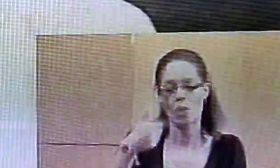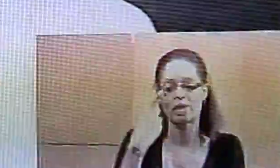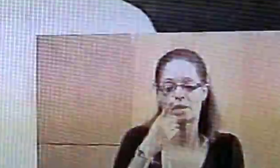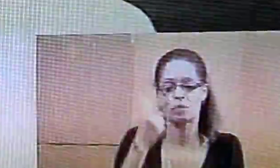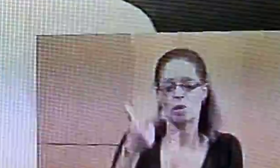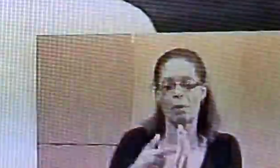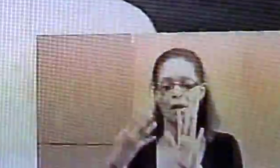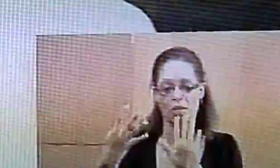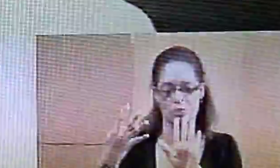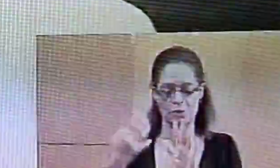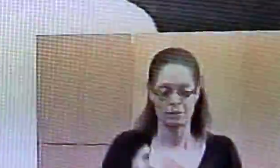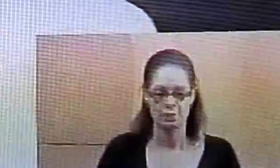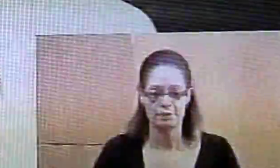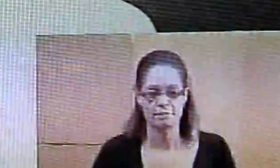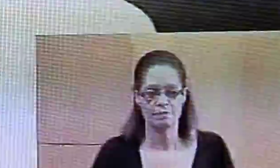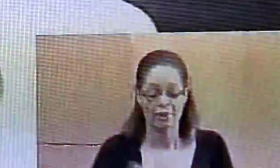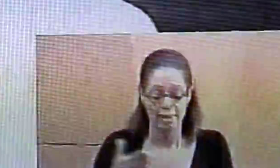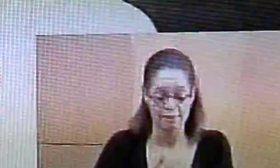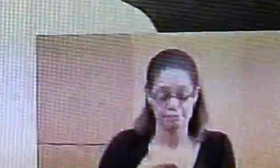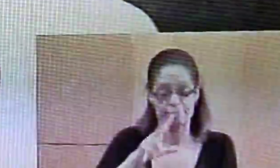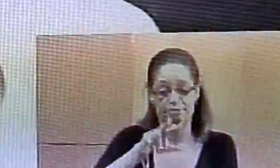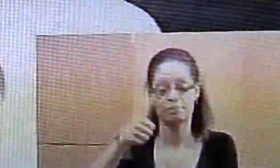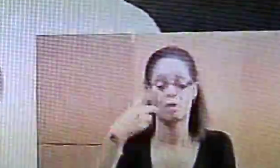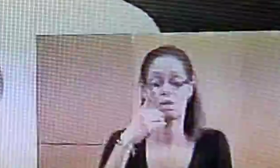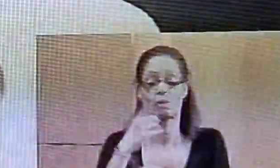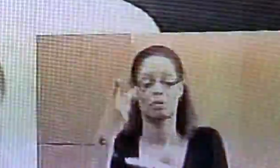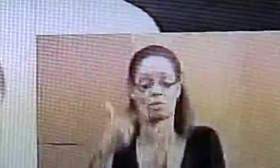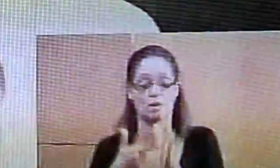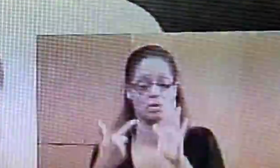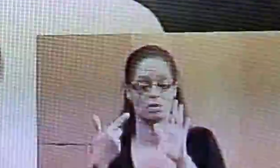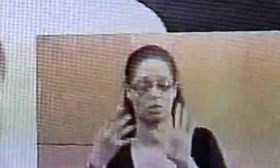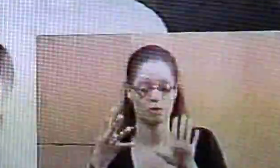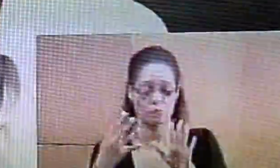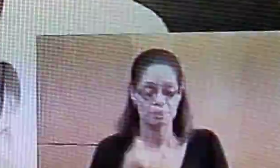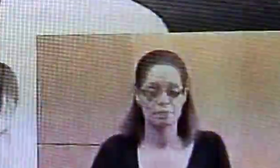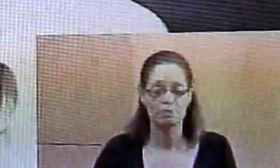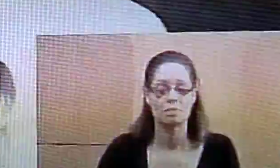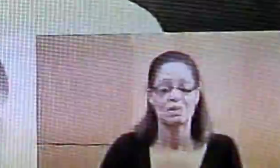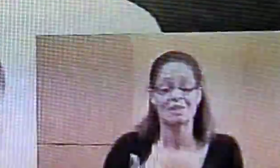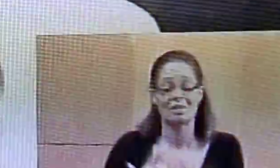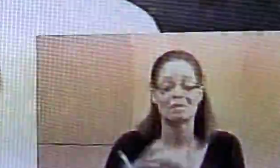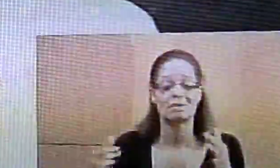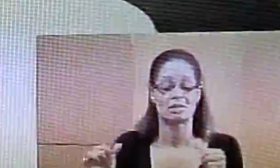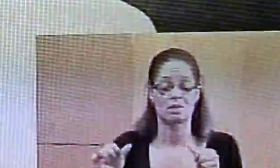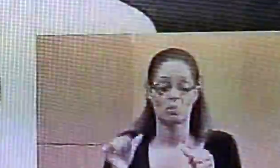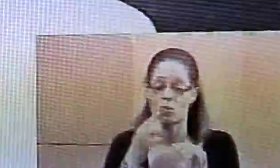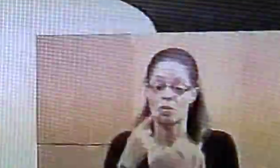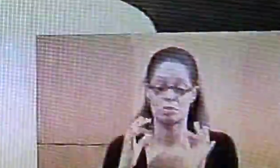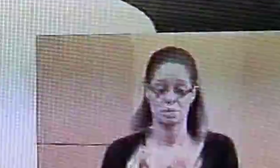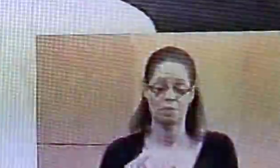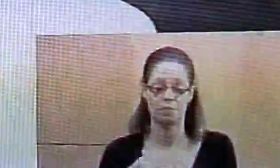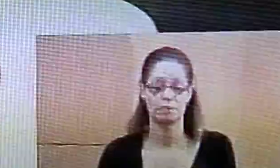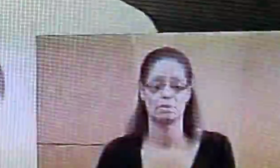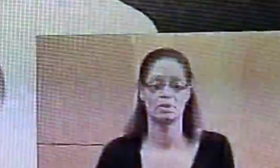2009. Avant le 31 décembre 2009. Il s'agira notamment